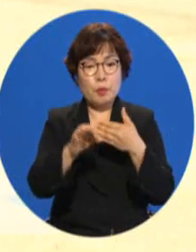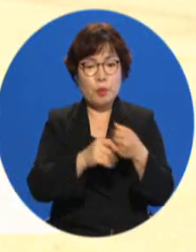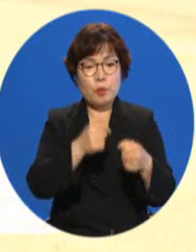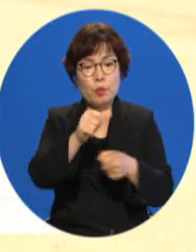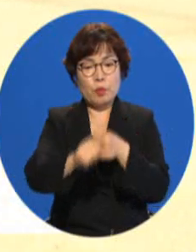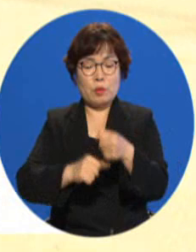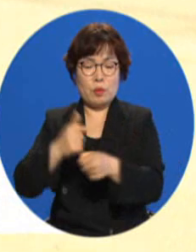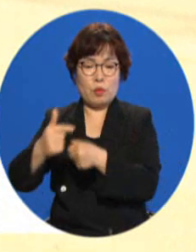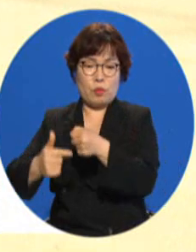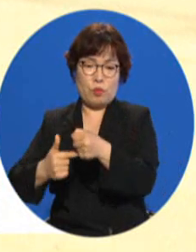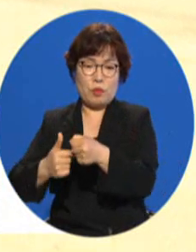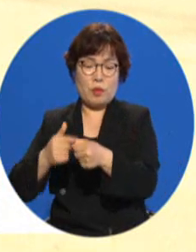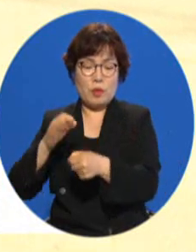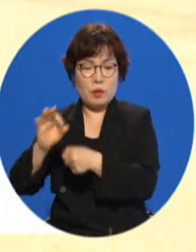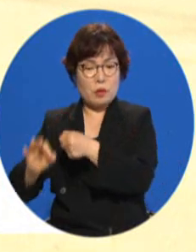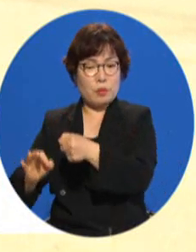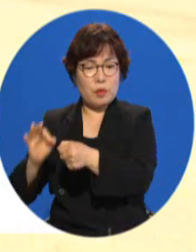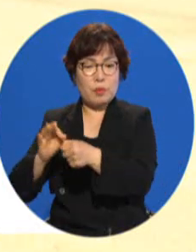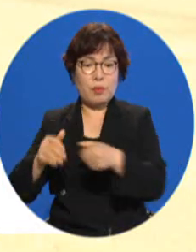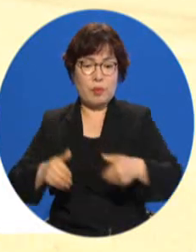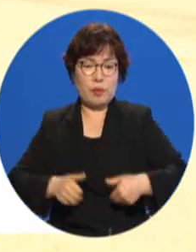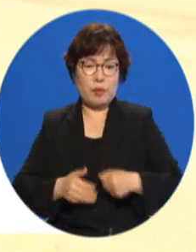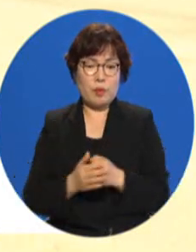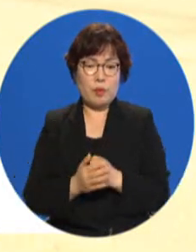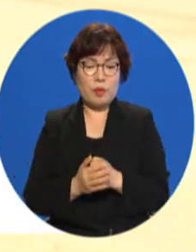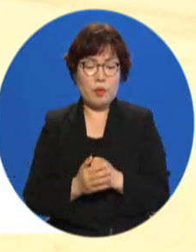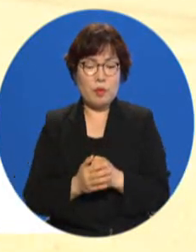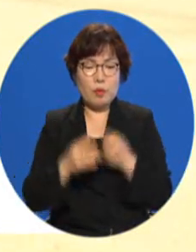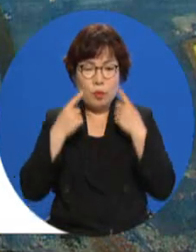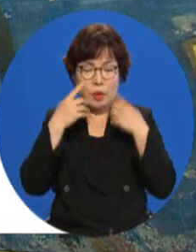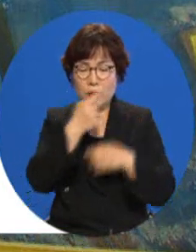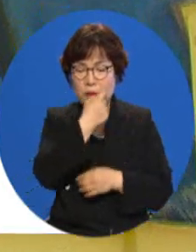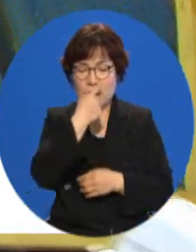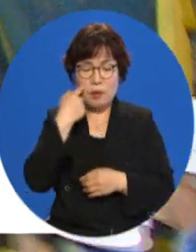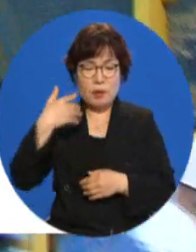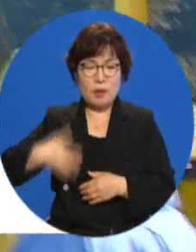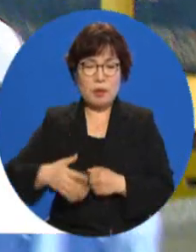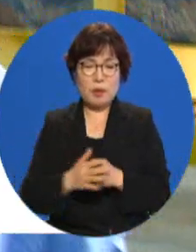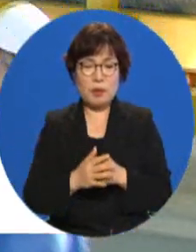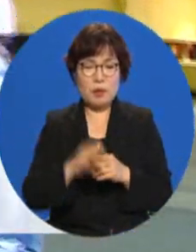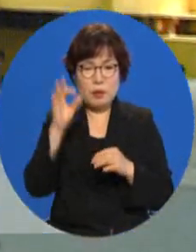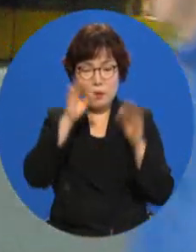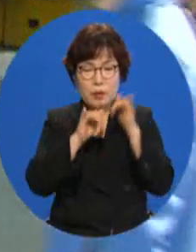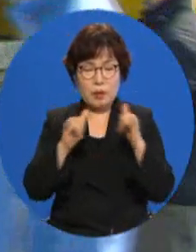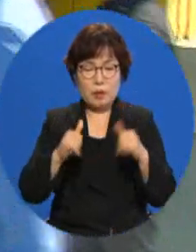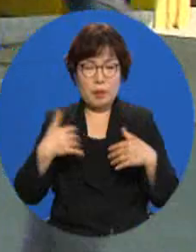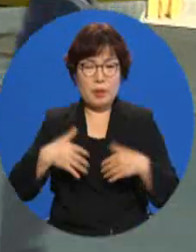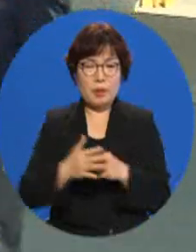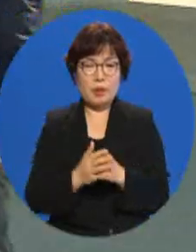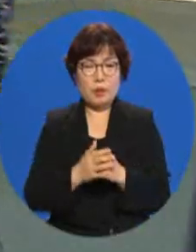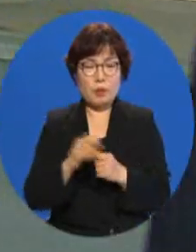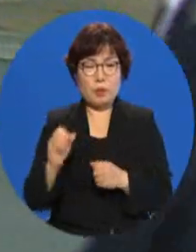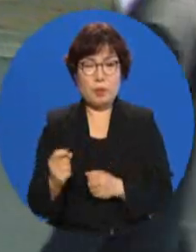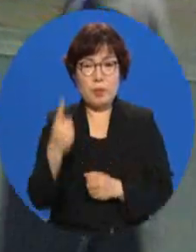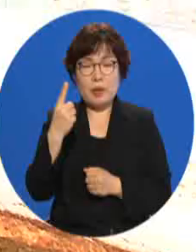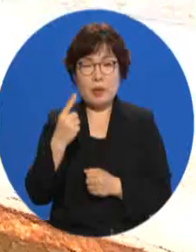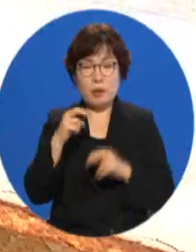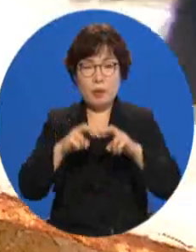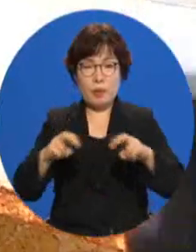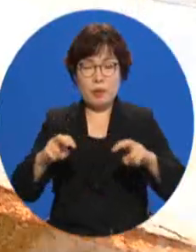6년에서 길게는 뭐 10년 가까이도 걸릴 수 있는 근데 예단할 수가 없습니다. 미수습자 수습과 세월호 사고 원인을 밝히는